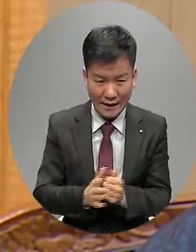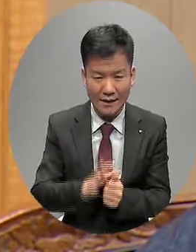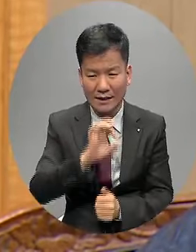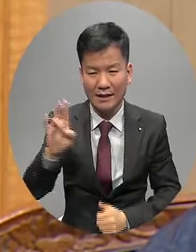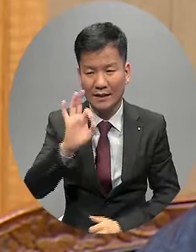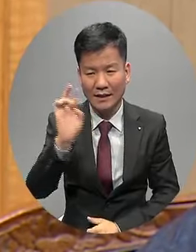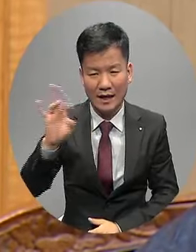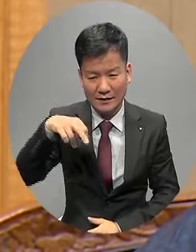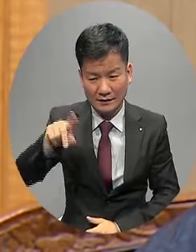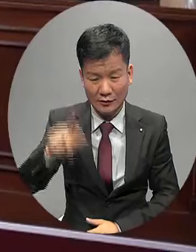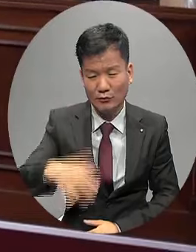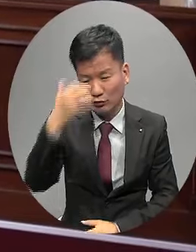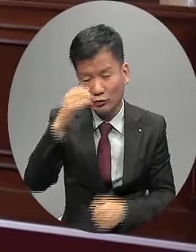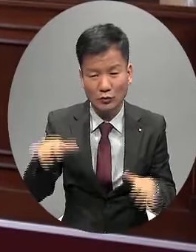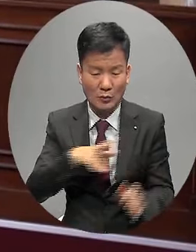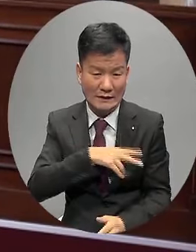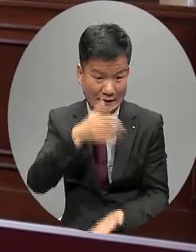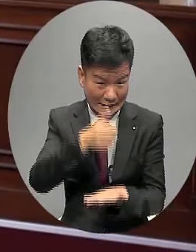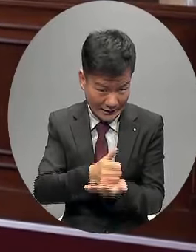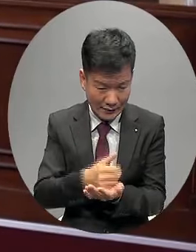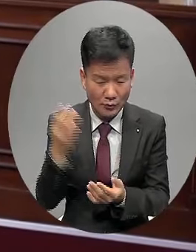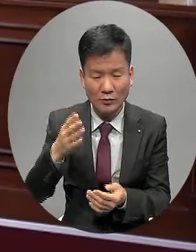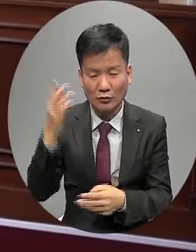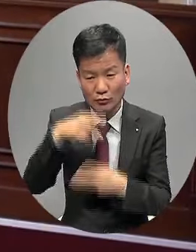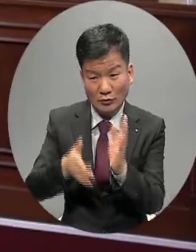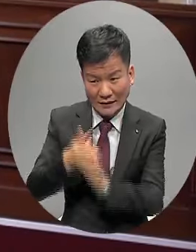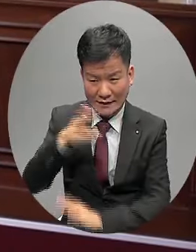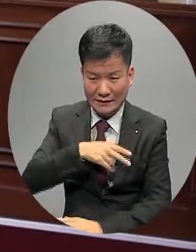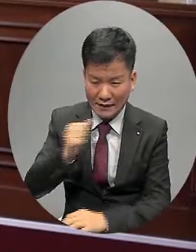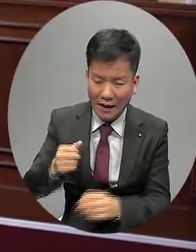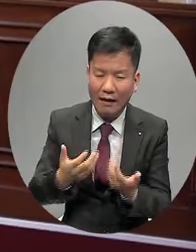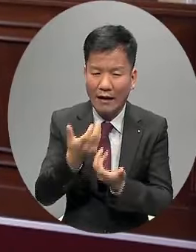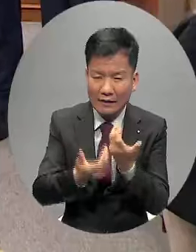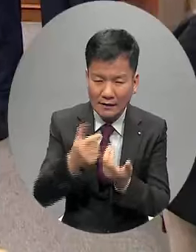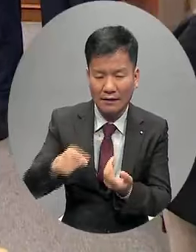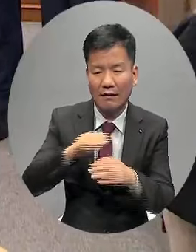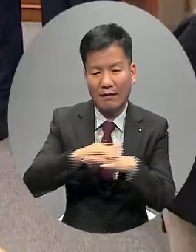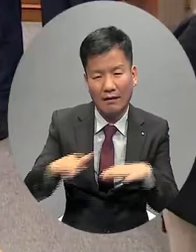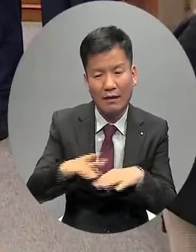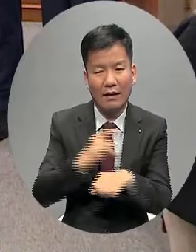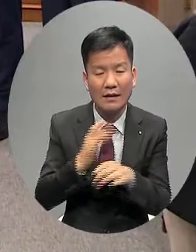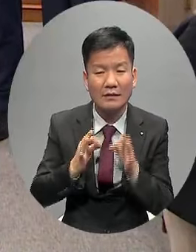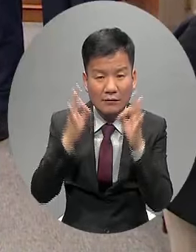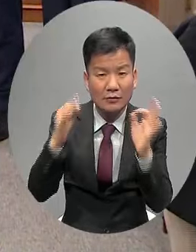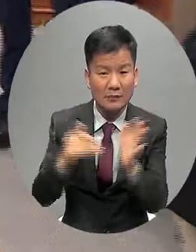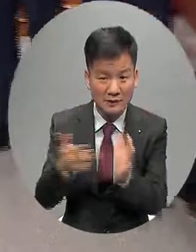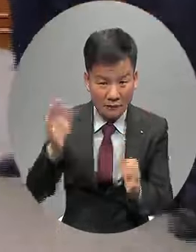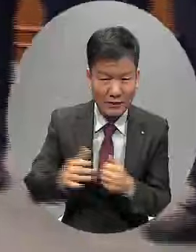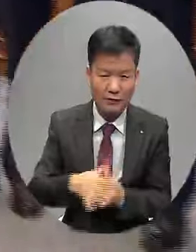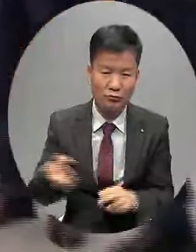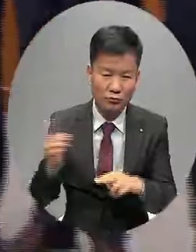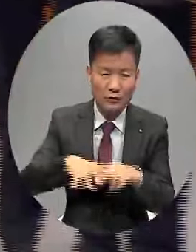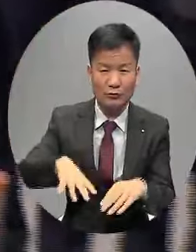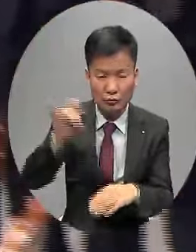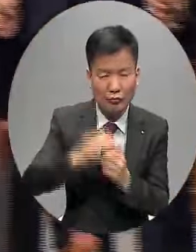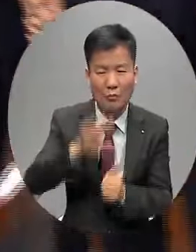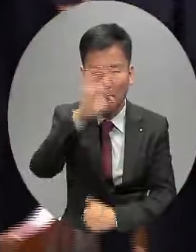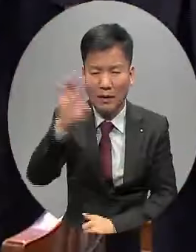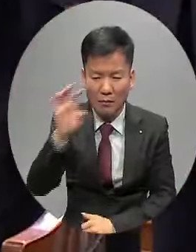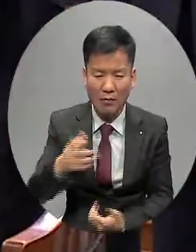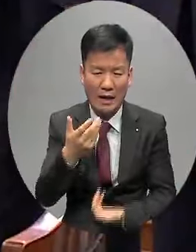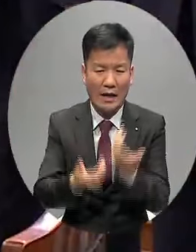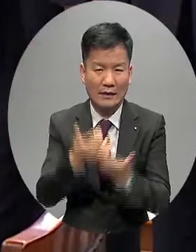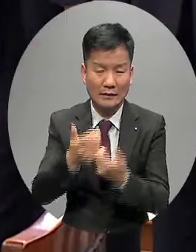이양섭 충북도의장이 조만간 청주시 의회와 함께 갈등을 중재하겠다고 밝혔는데 취임 초부터 반복된